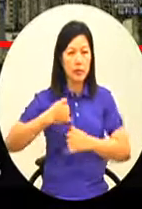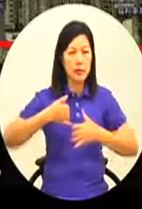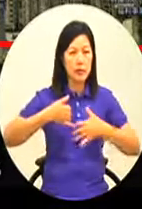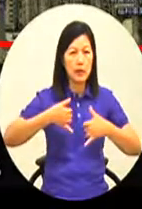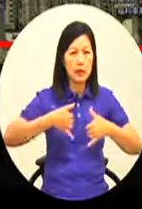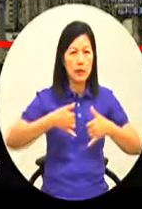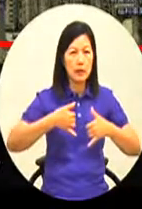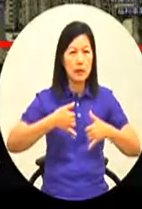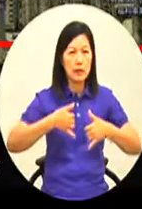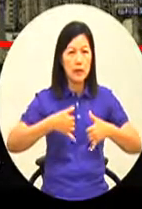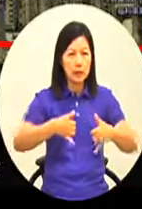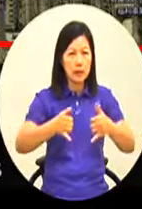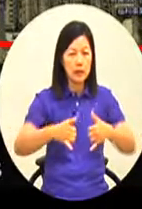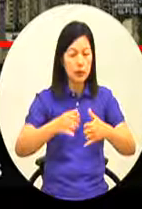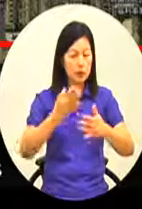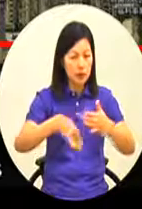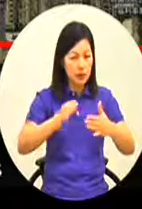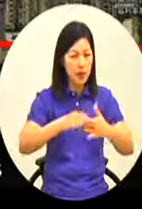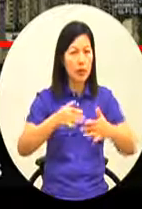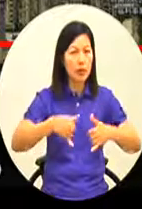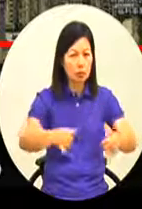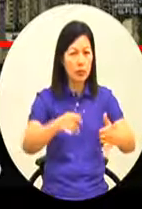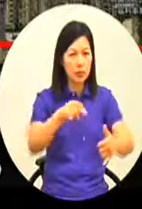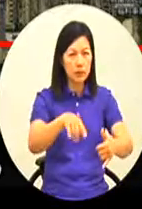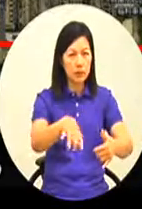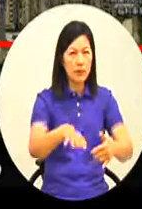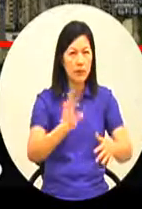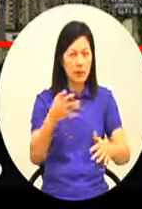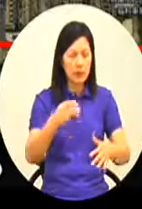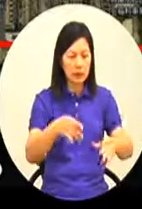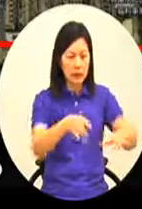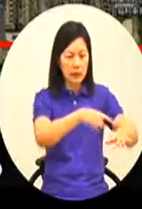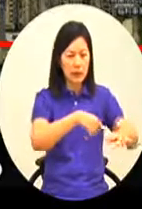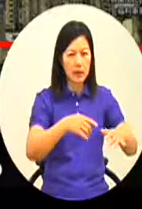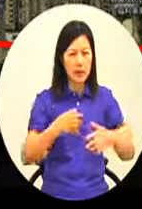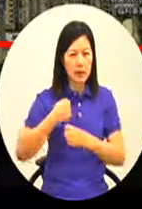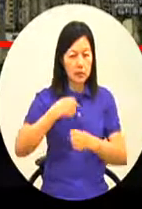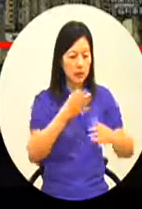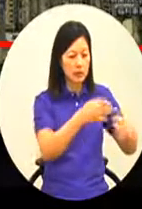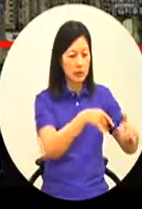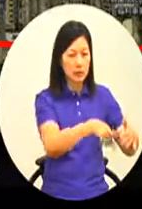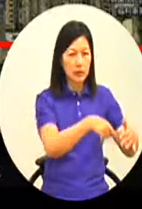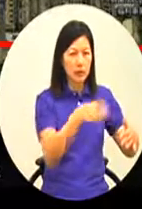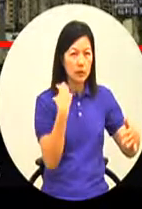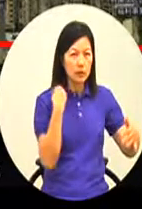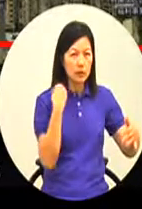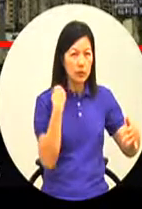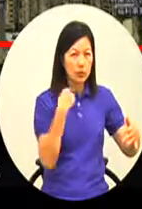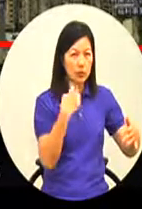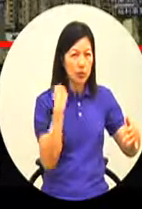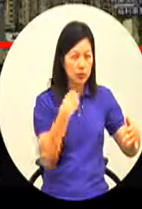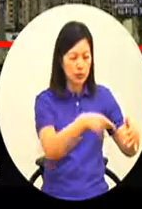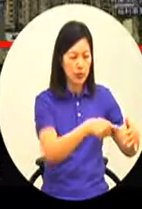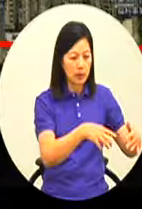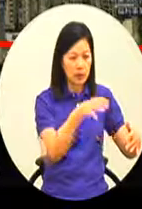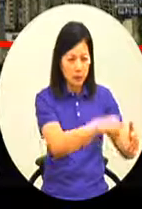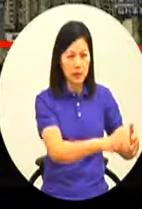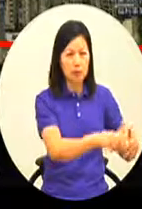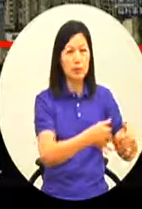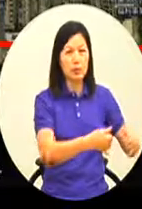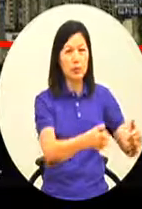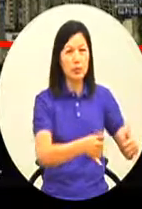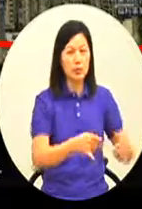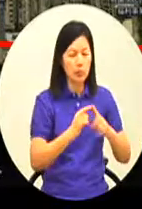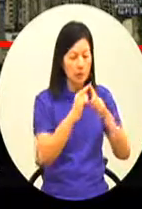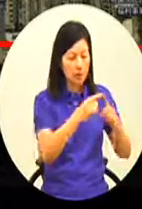那这个应该是闲置的，但是它却占到我们的计划道路，所以那天办的会刊，我们新工处的同仁